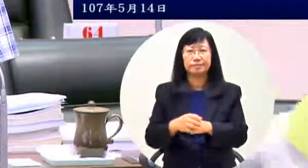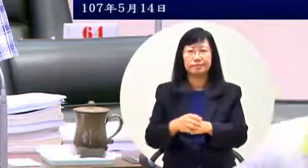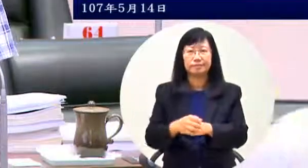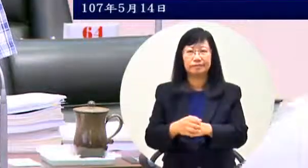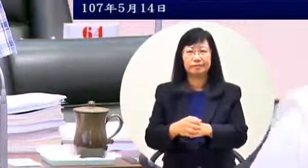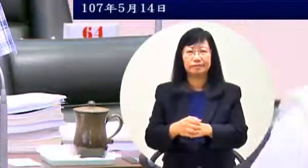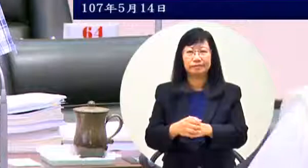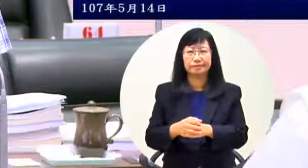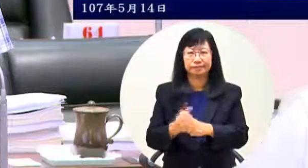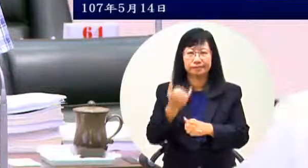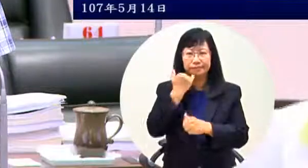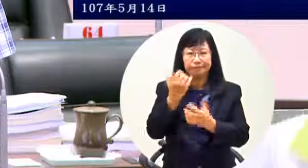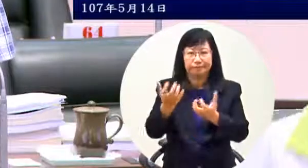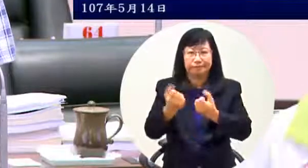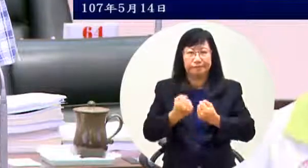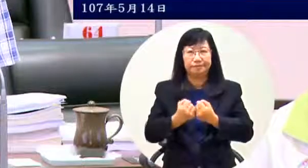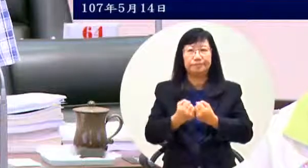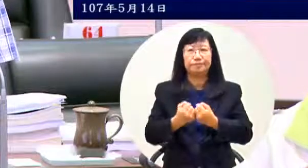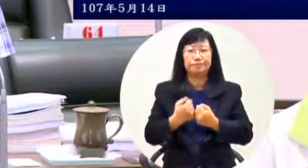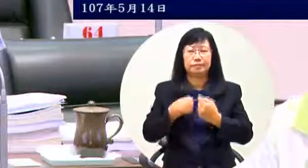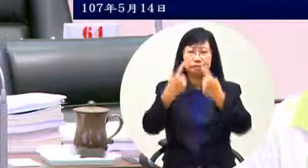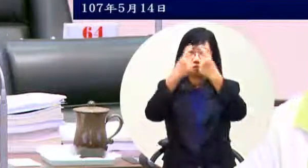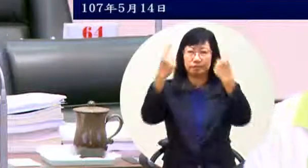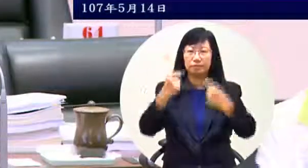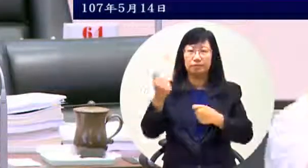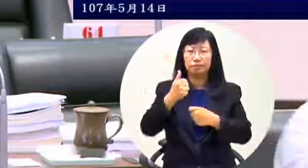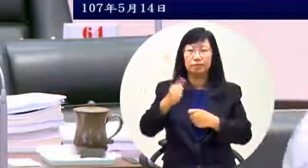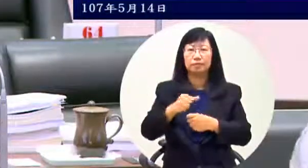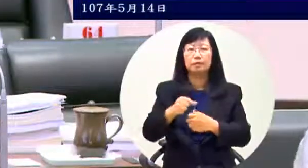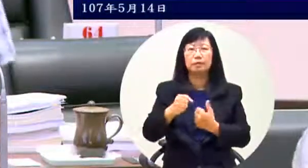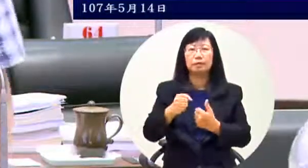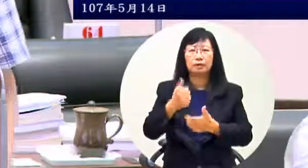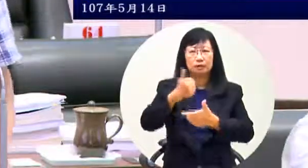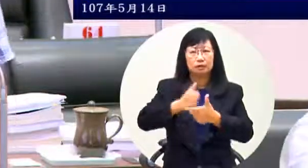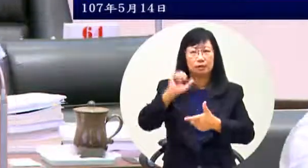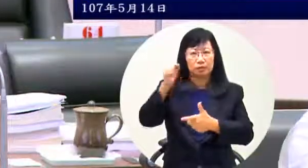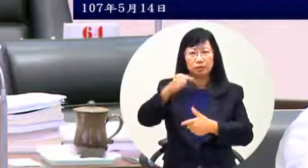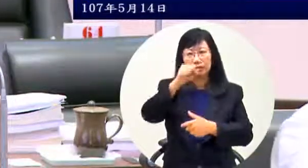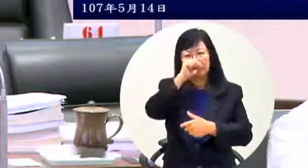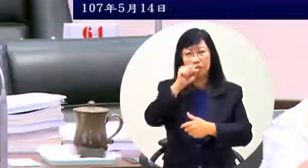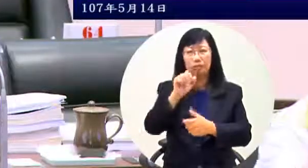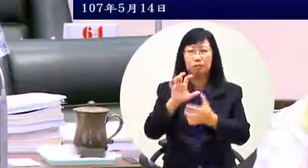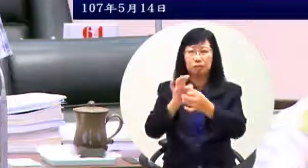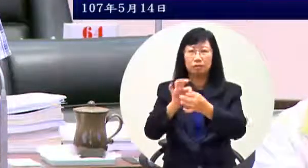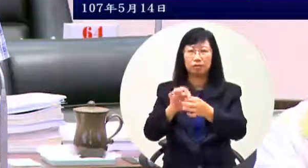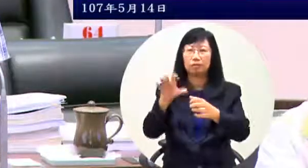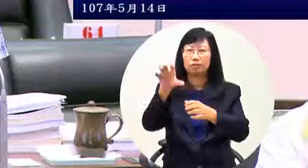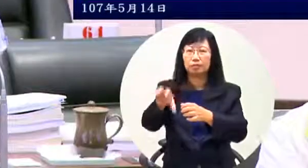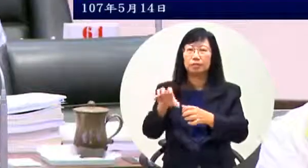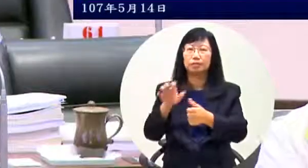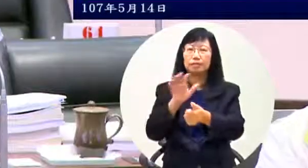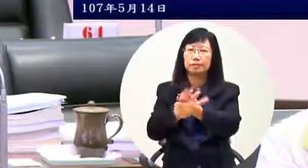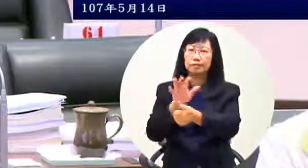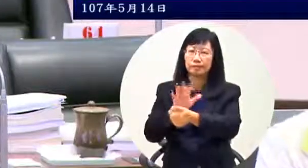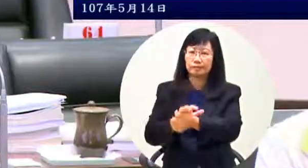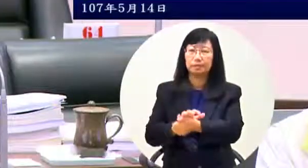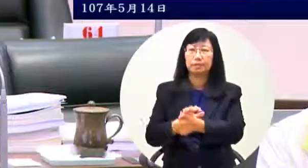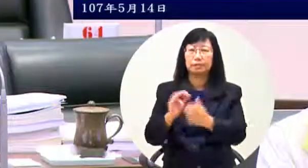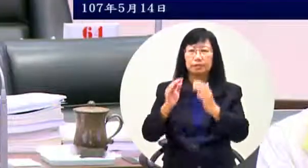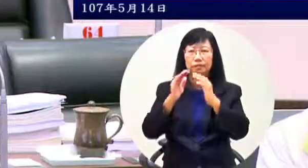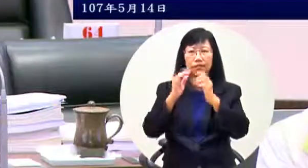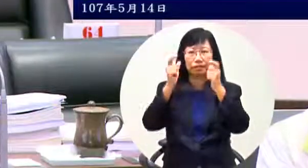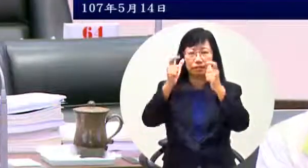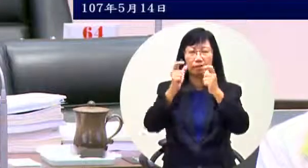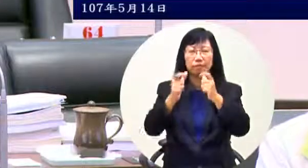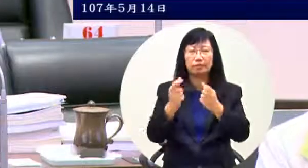周中站良好的建议哈，对地方的建设、对高雄的发展都有帮助。好，现在就开始哦。